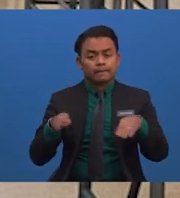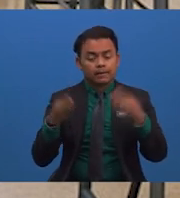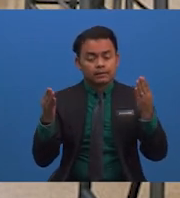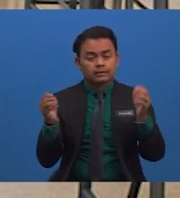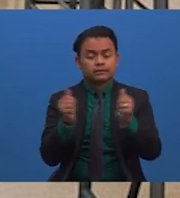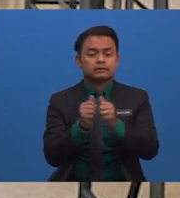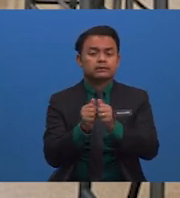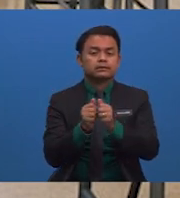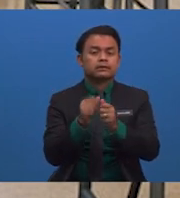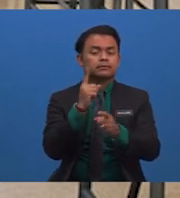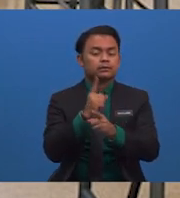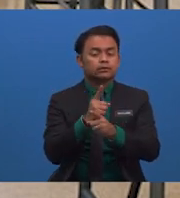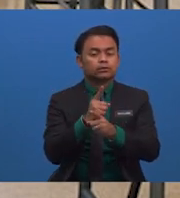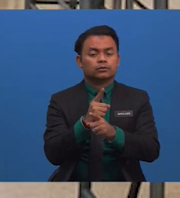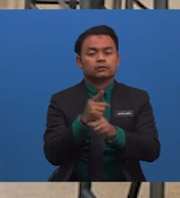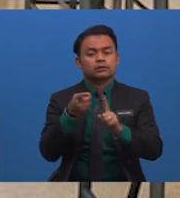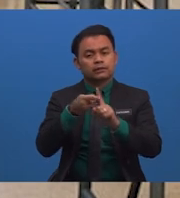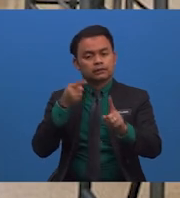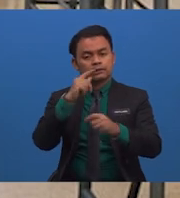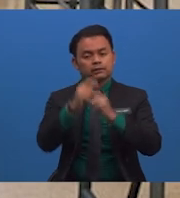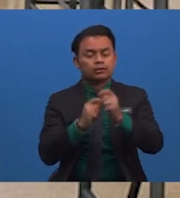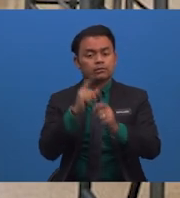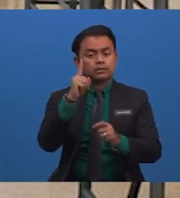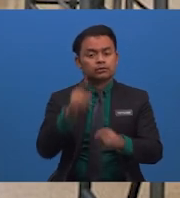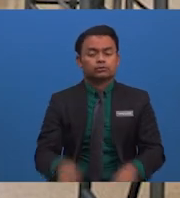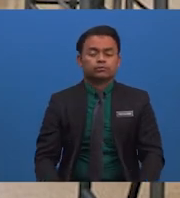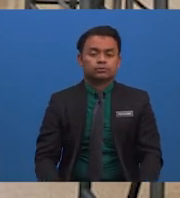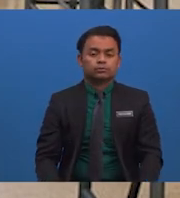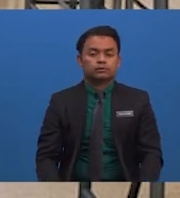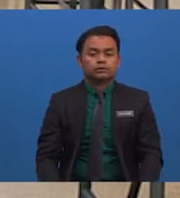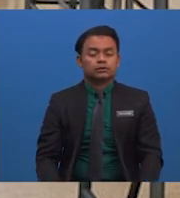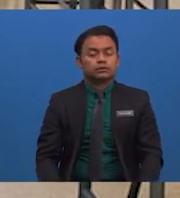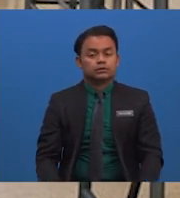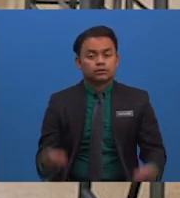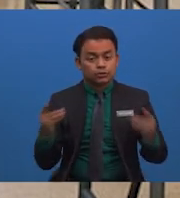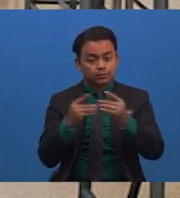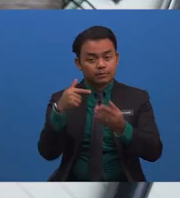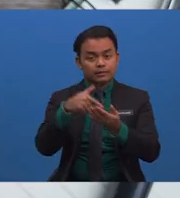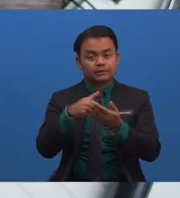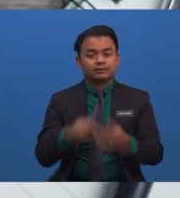sejak tahun 1. Semoga kita bertemu lagi.